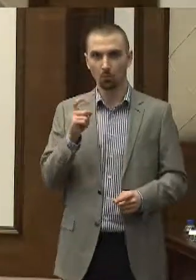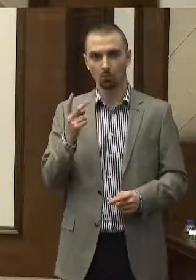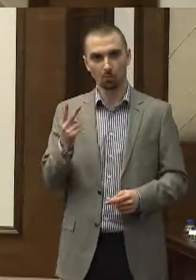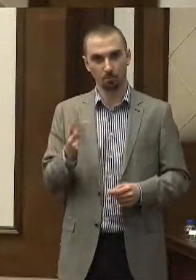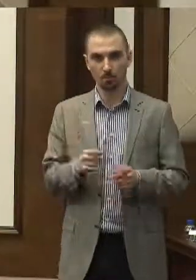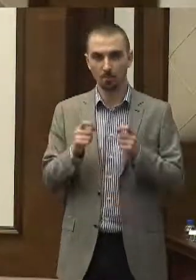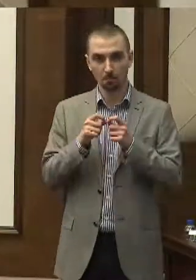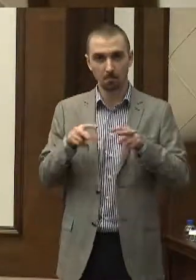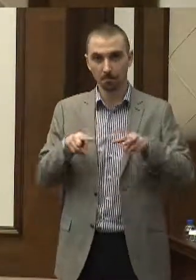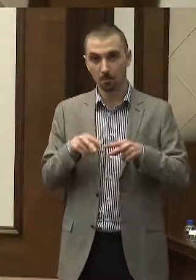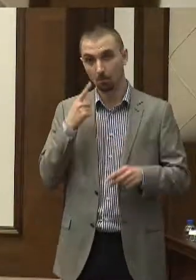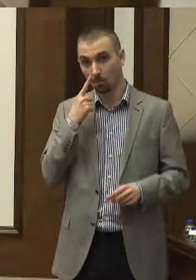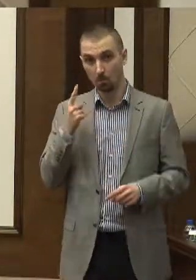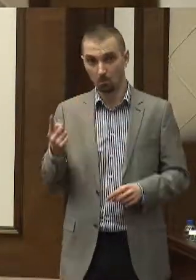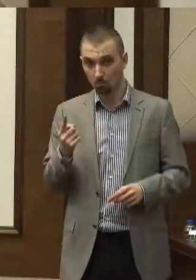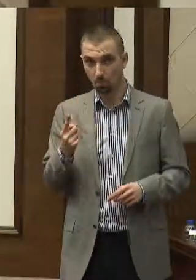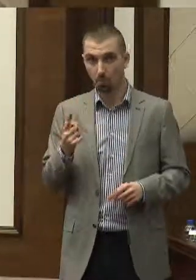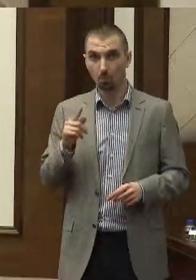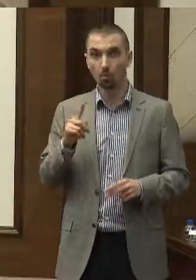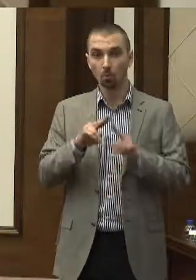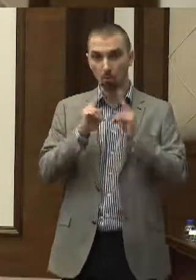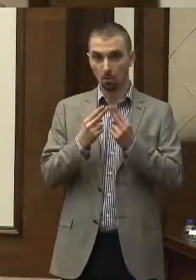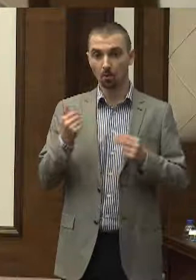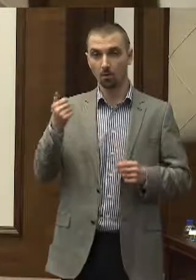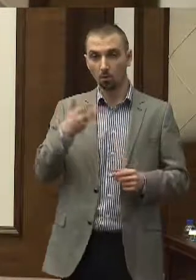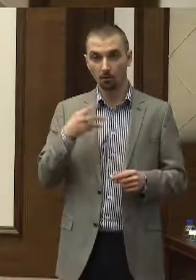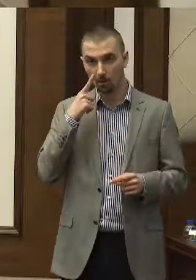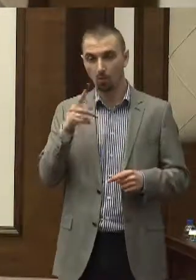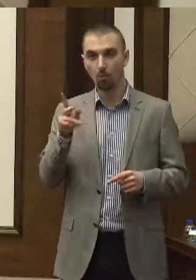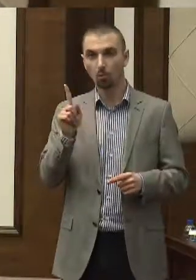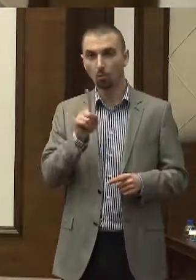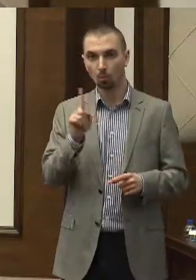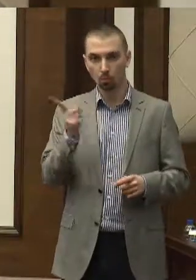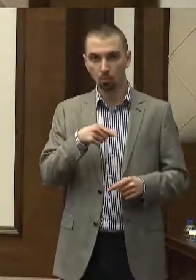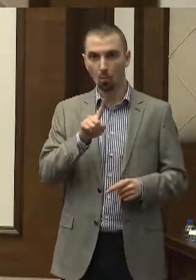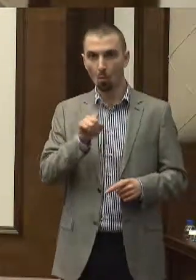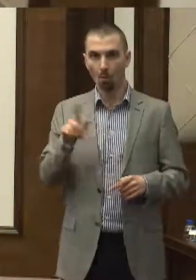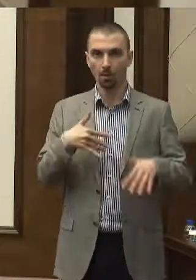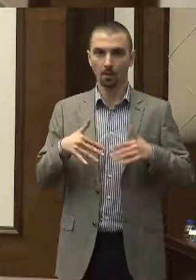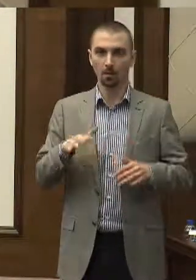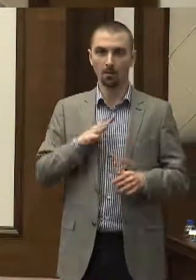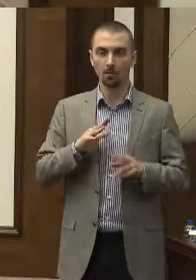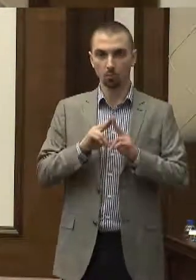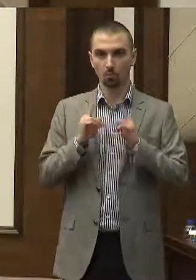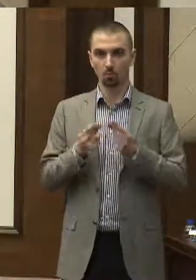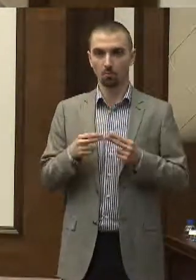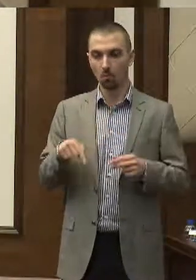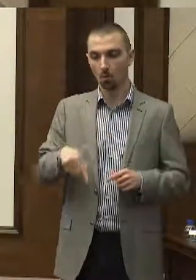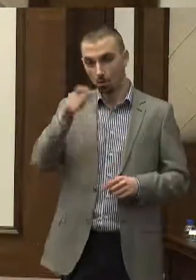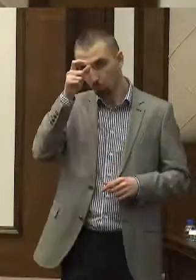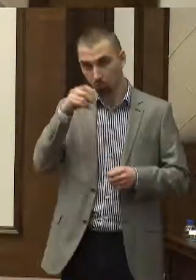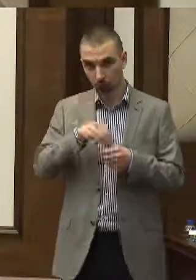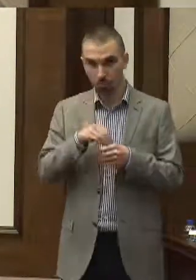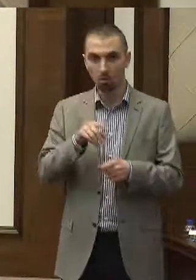Birleşmiş Milletler verilerine göre dünya nüfusunun %10'unu engelliler teşkil etmektedir. Ülkemizde ise bu oran